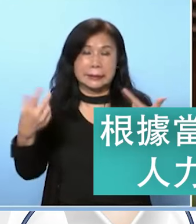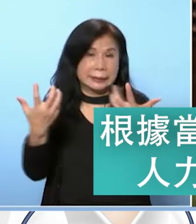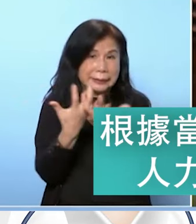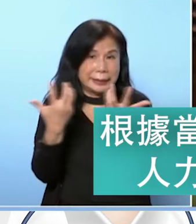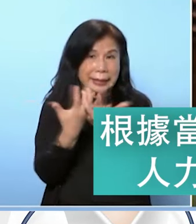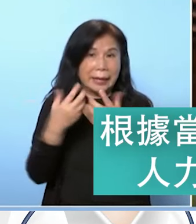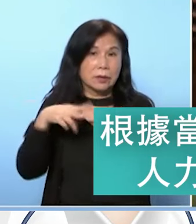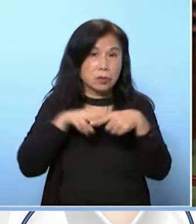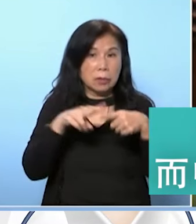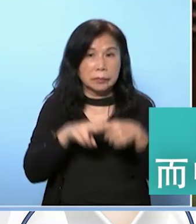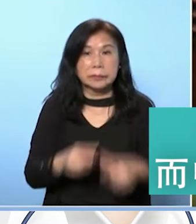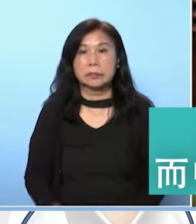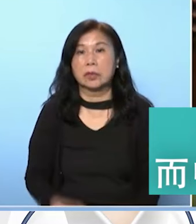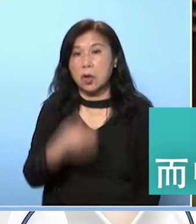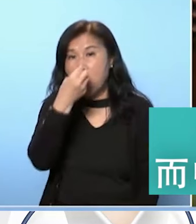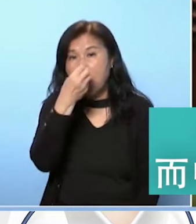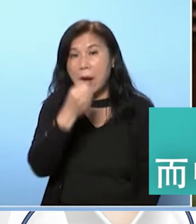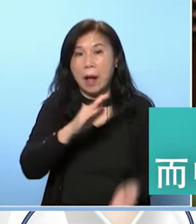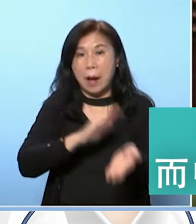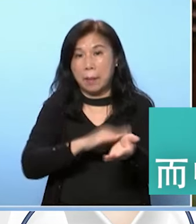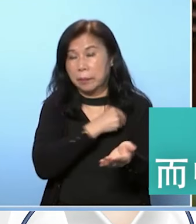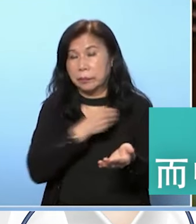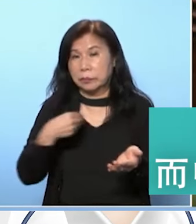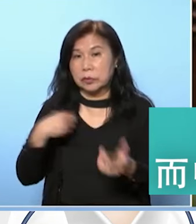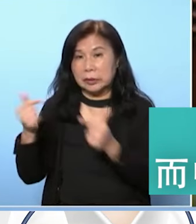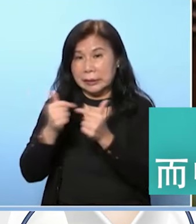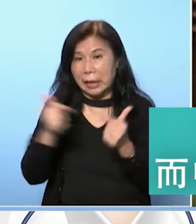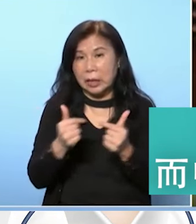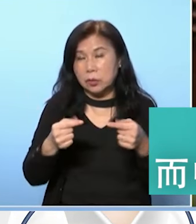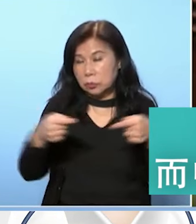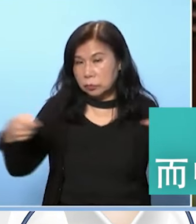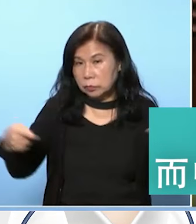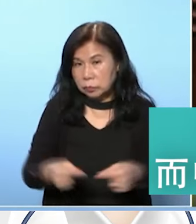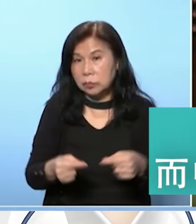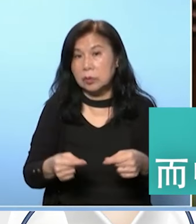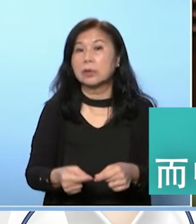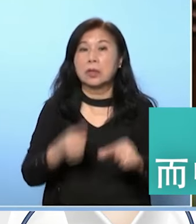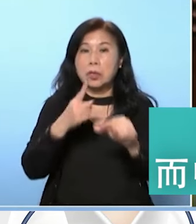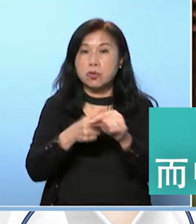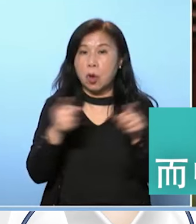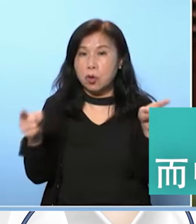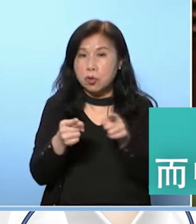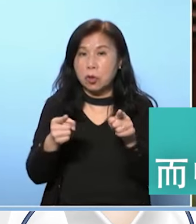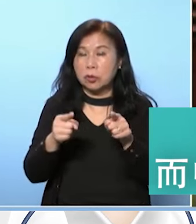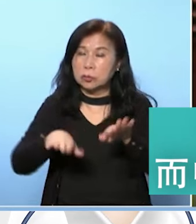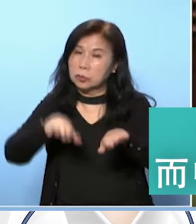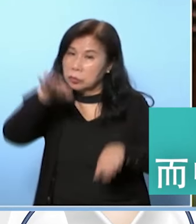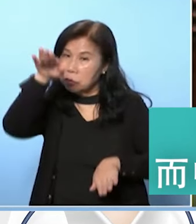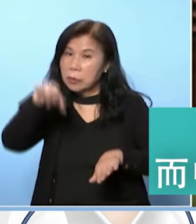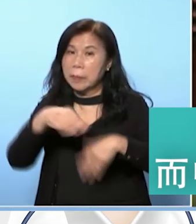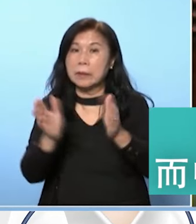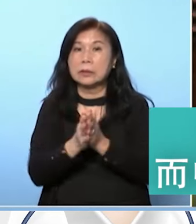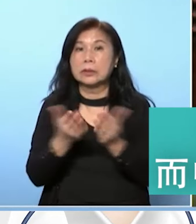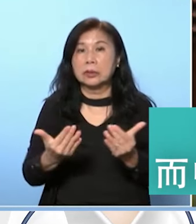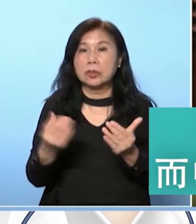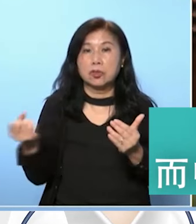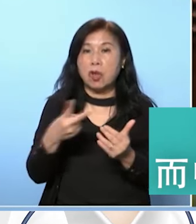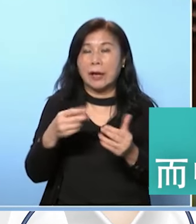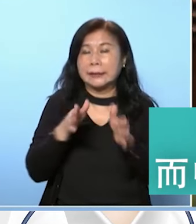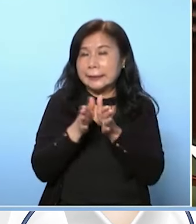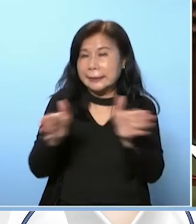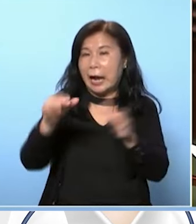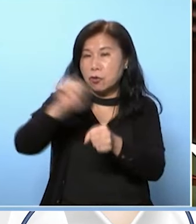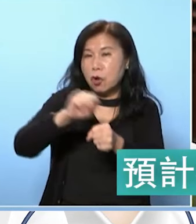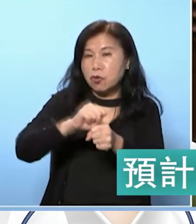結果顯示，本港醫生人手持續短缺，而中短期的差距亦都進一步擴